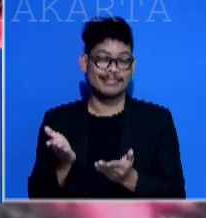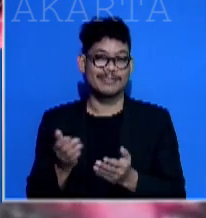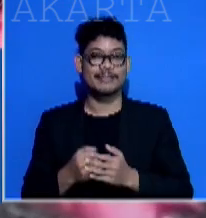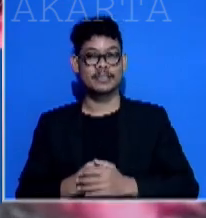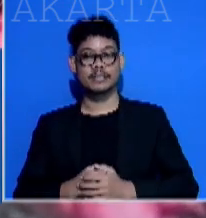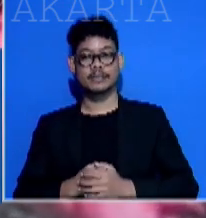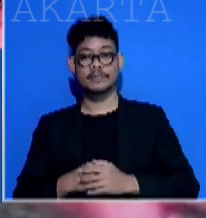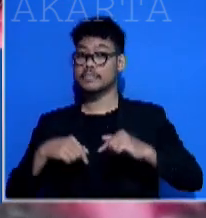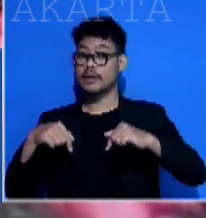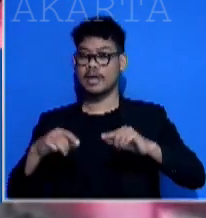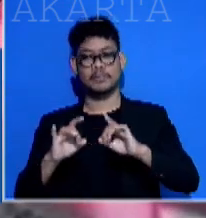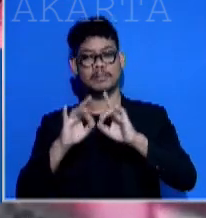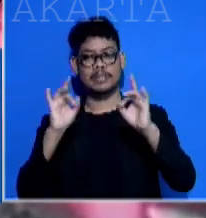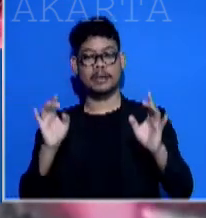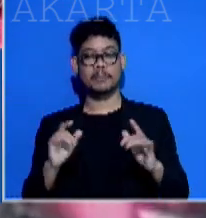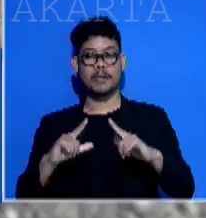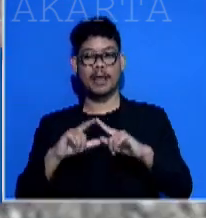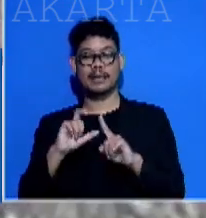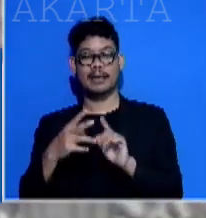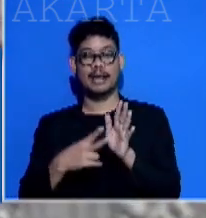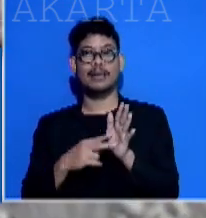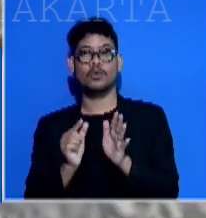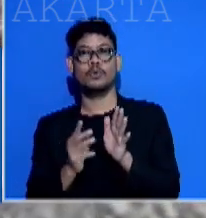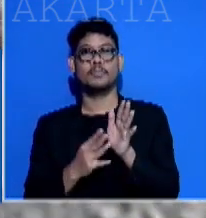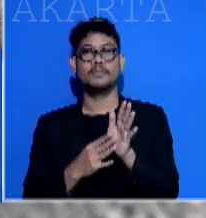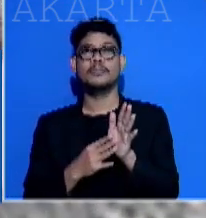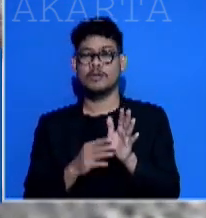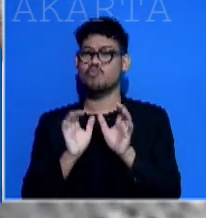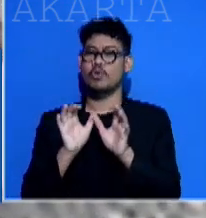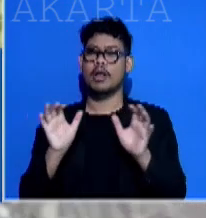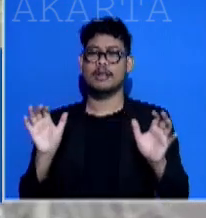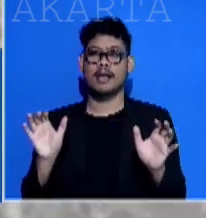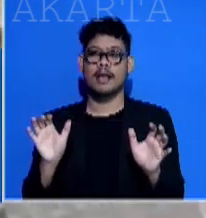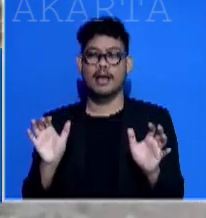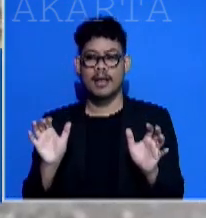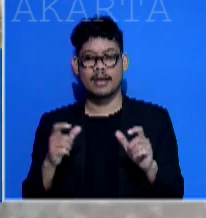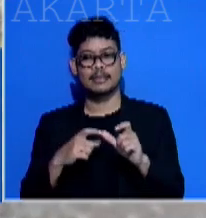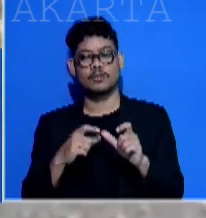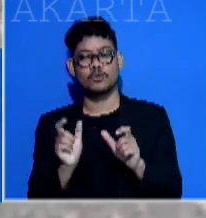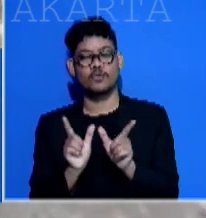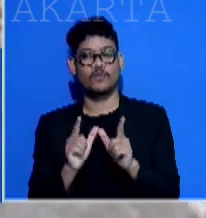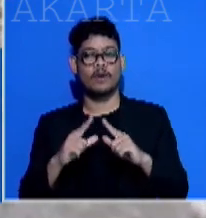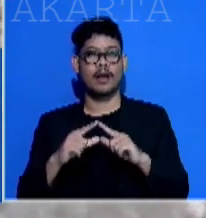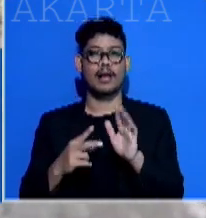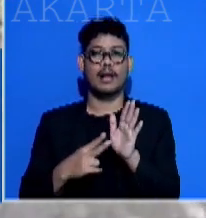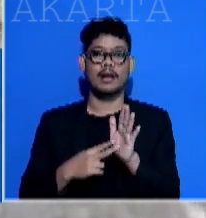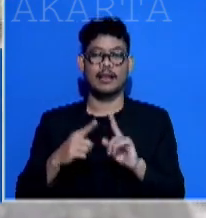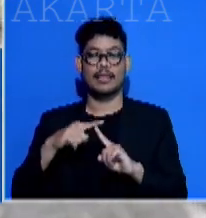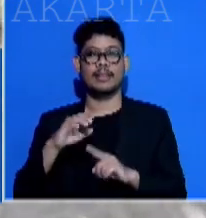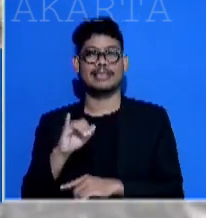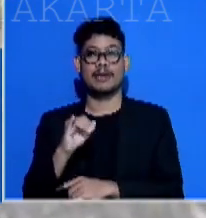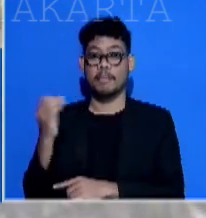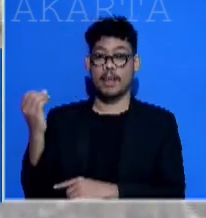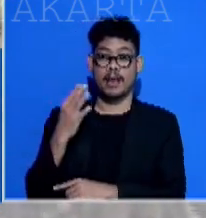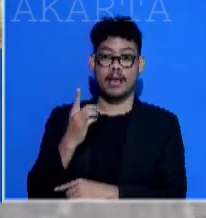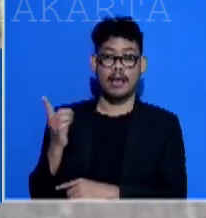menika varietas adenium ugi sampun ngancik atusan. Suwandi Wiharjo sawenes sutresna tanaman adenium ratelaken bilih